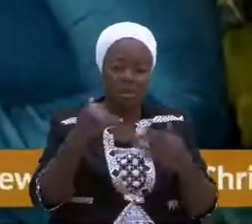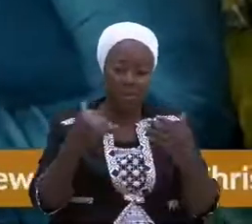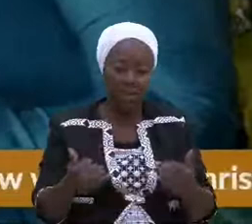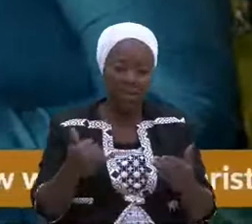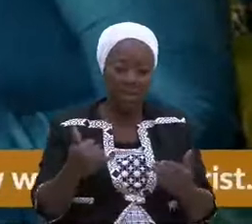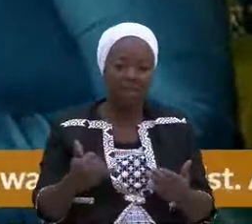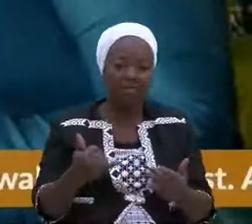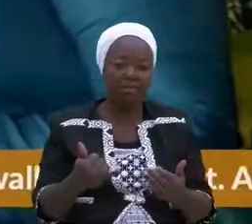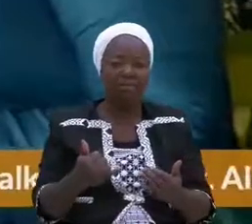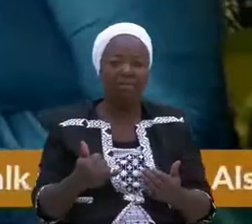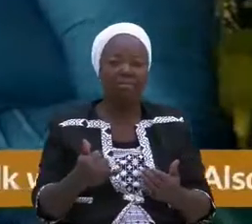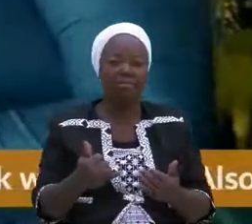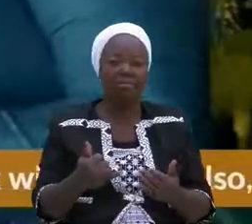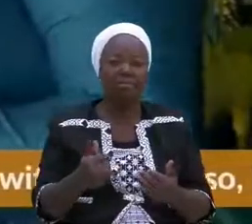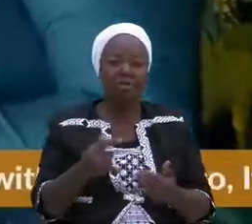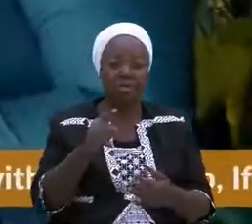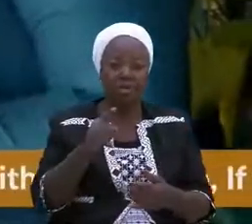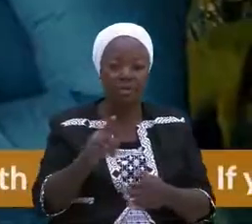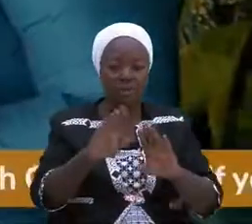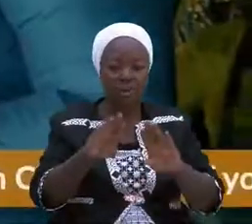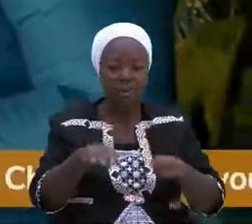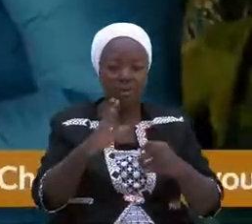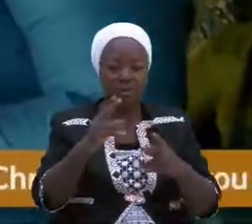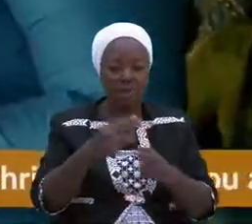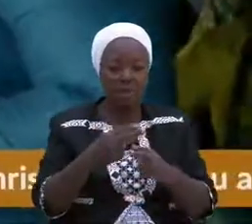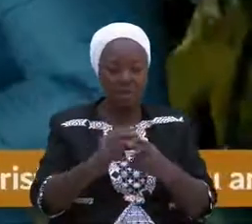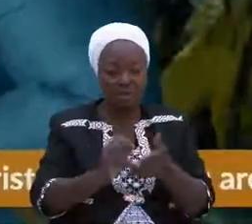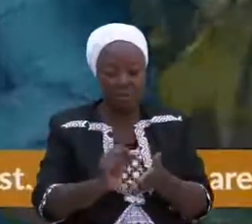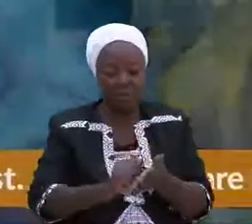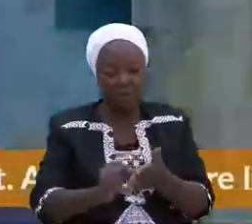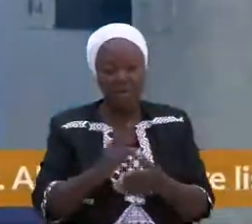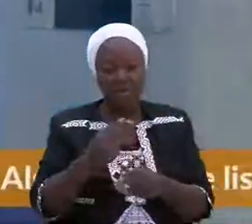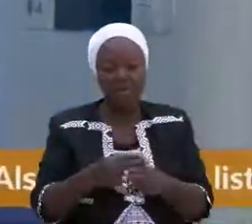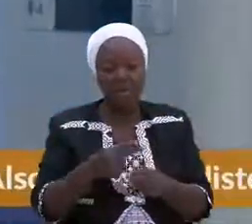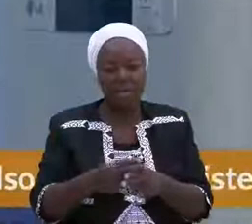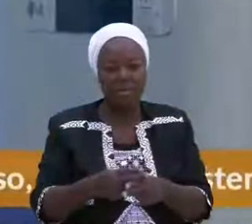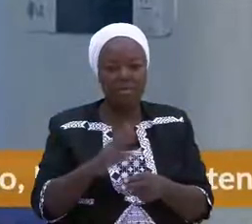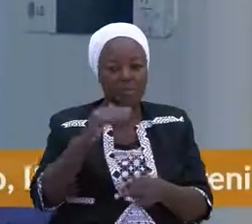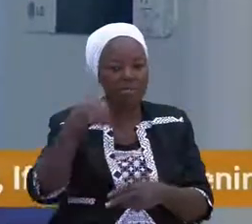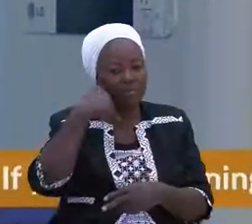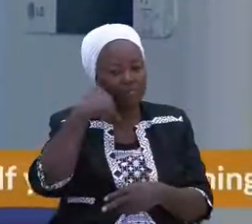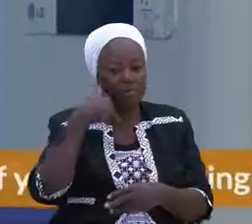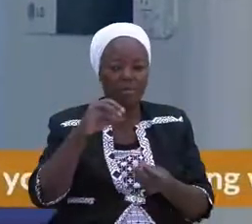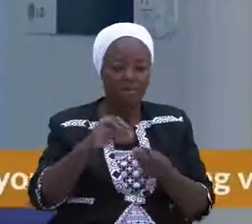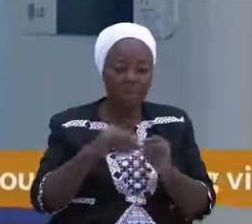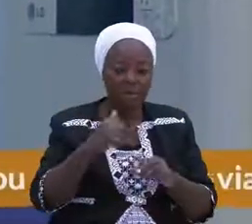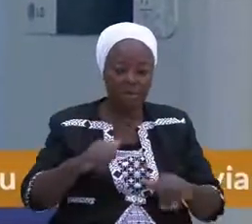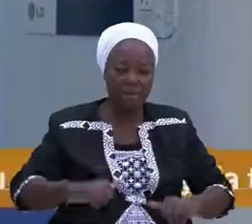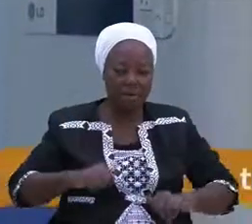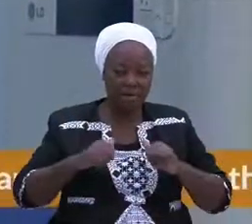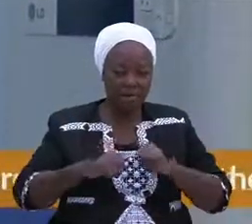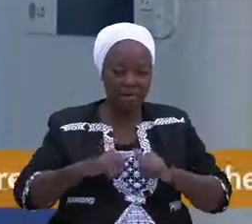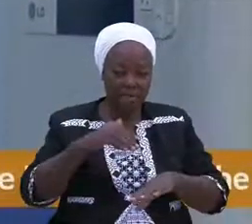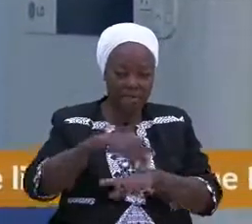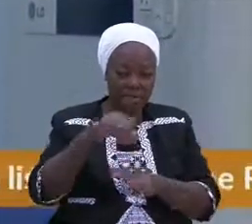numéro, adresse email. Ou bien il y a un lien qui s'affiche, vous pouvez cliquer dessus, vous qui